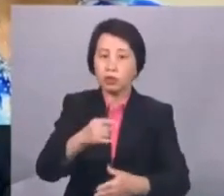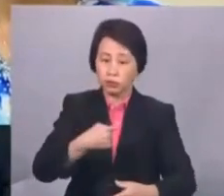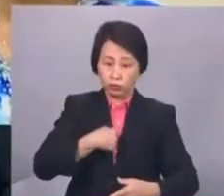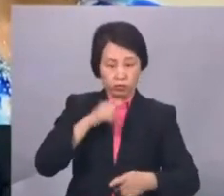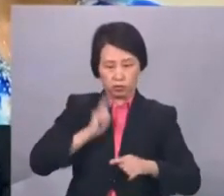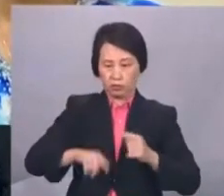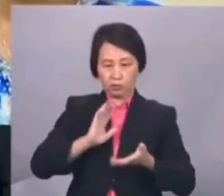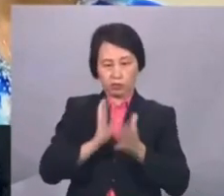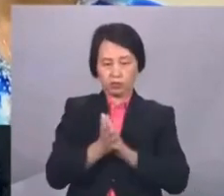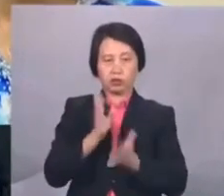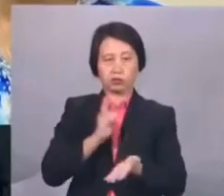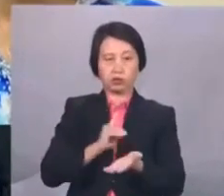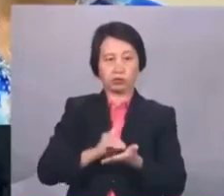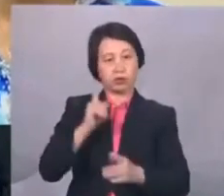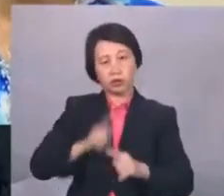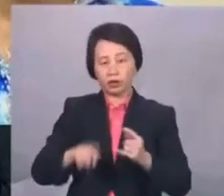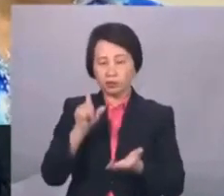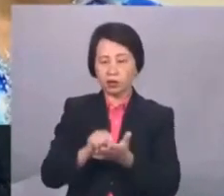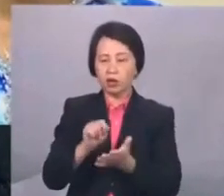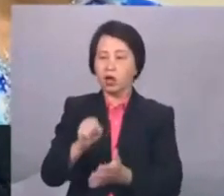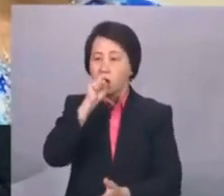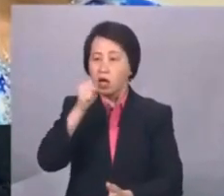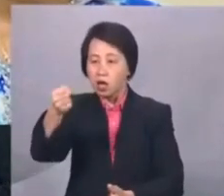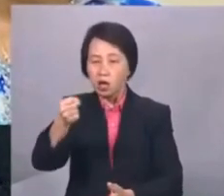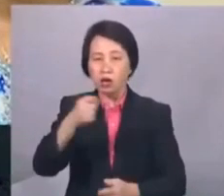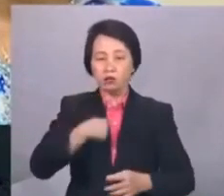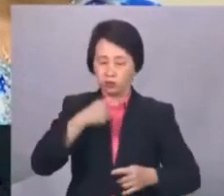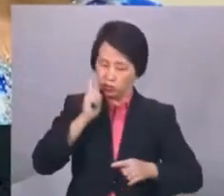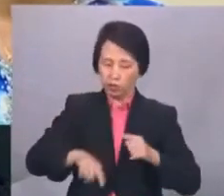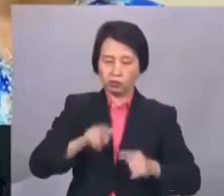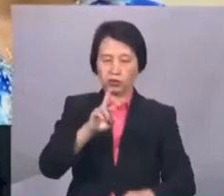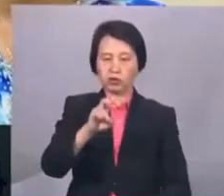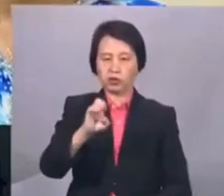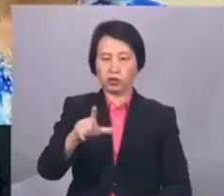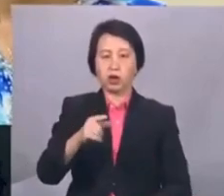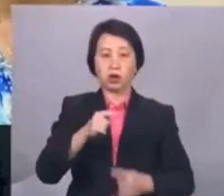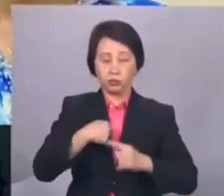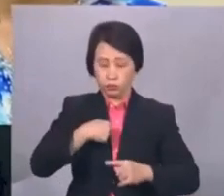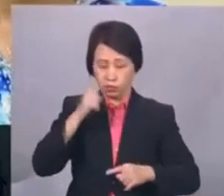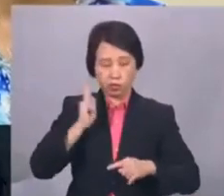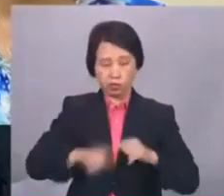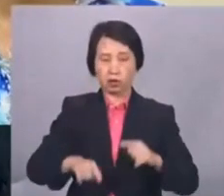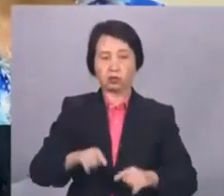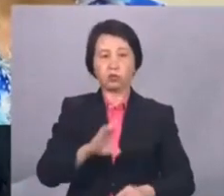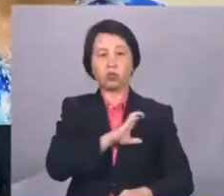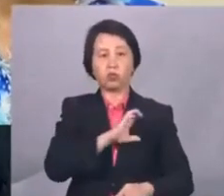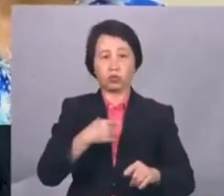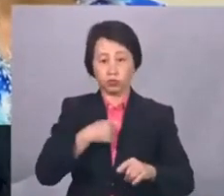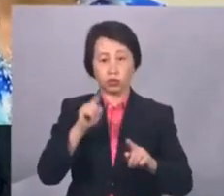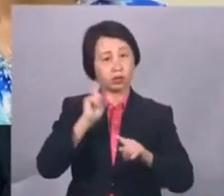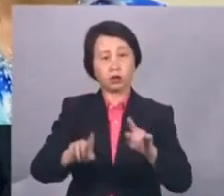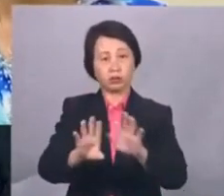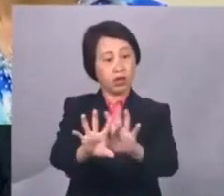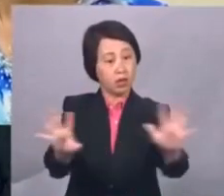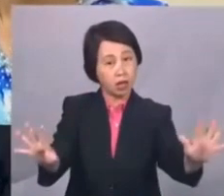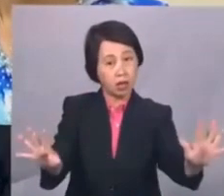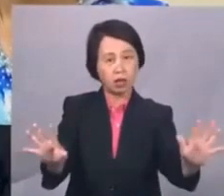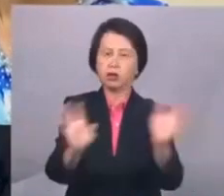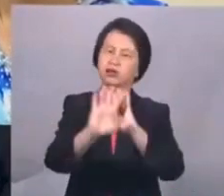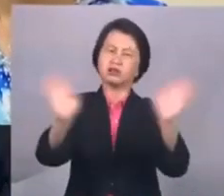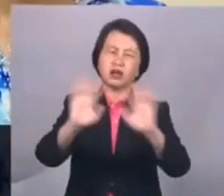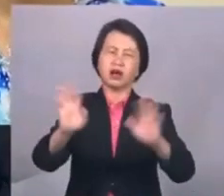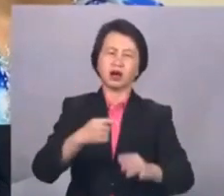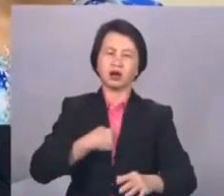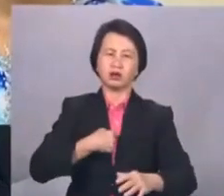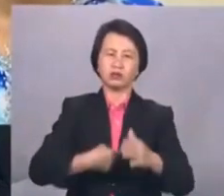dokter dan jerawat dan wartawan dan rela dan polis yang berada di balik sana depan paling kurang Jangan gitu